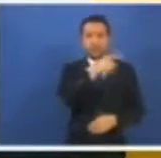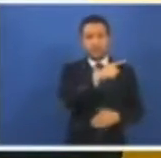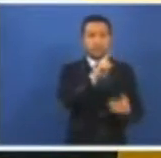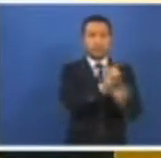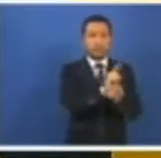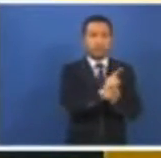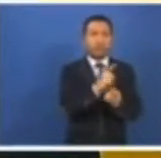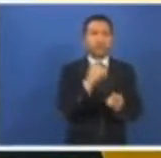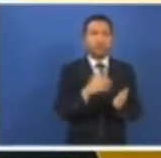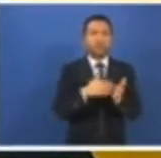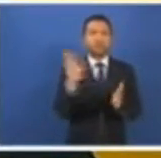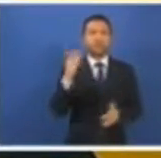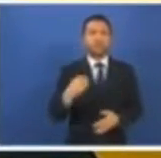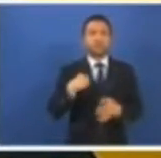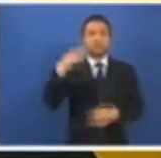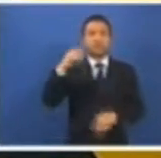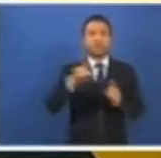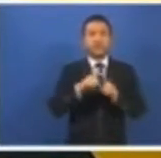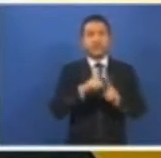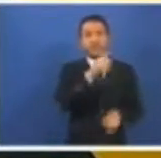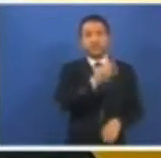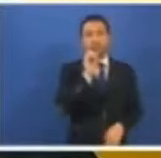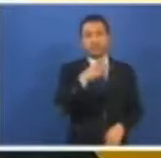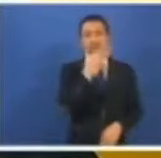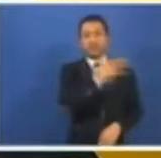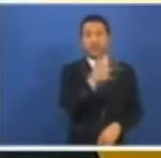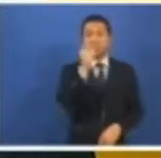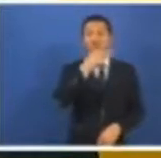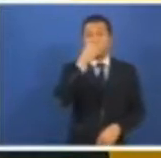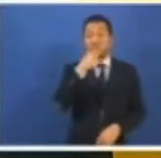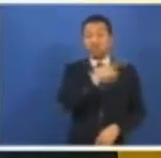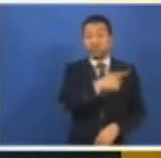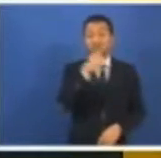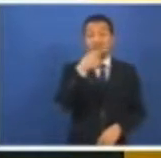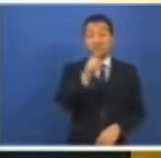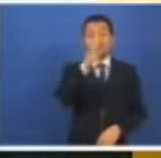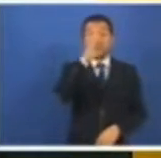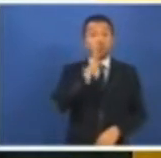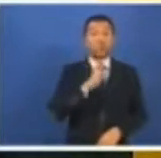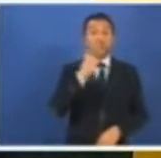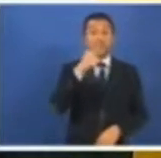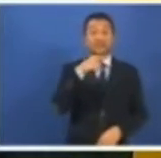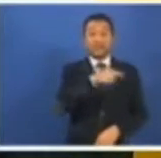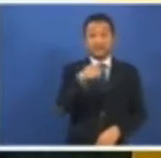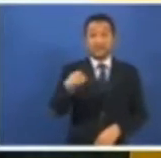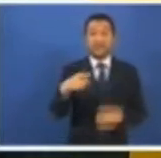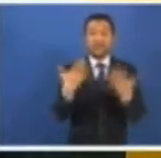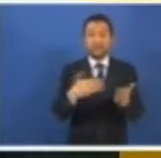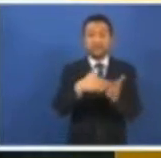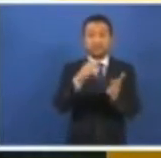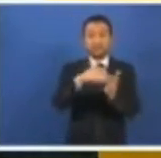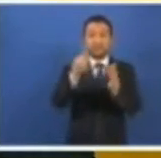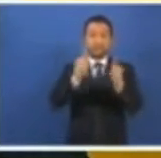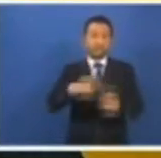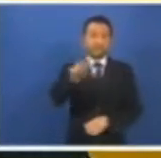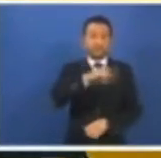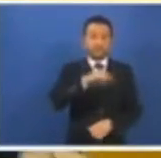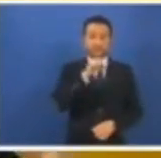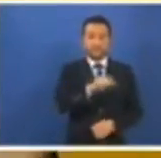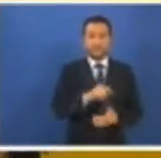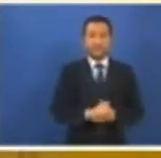atılma birisiyim, dekanımızdı. 12 Eylül'de 1402'liklerle tasfiye